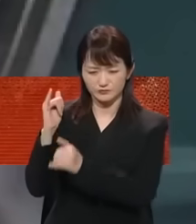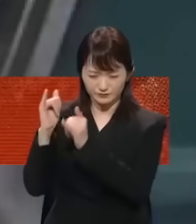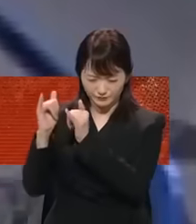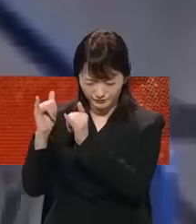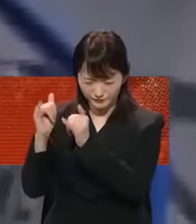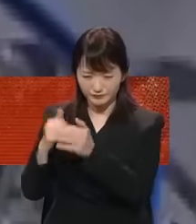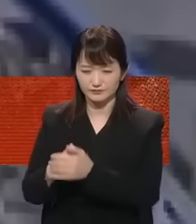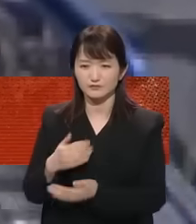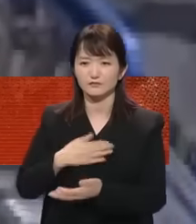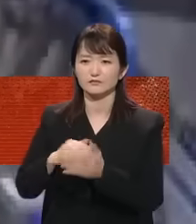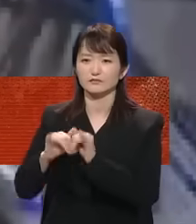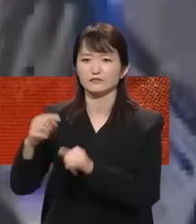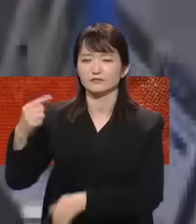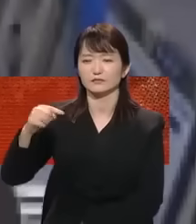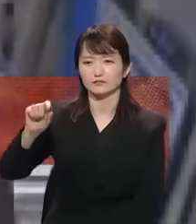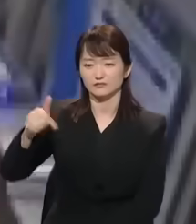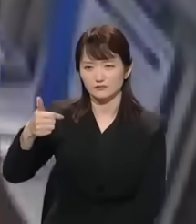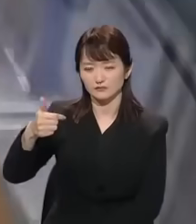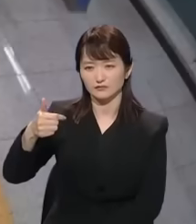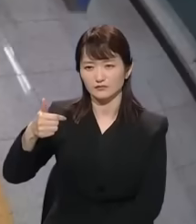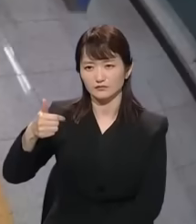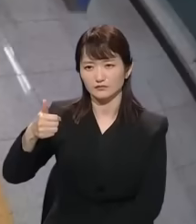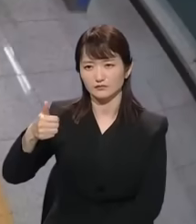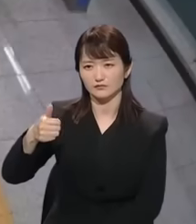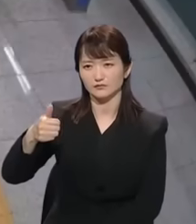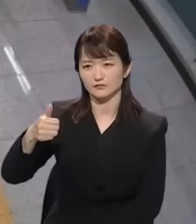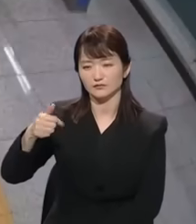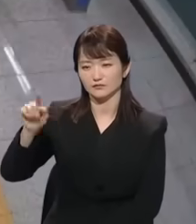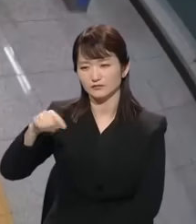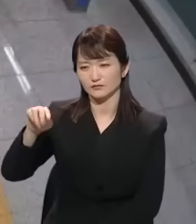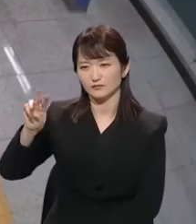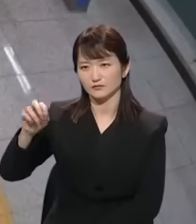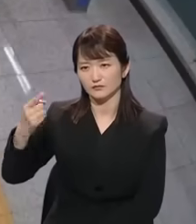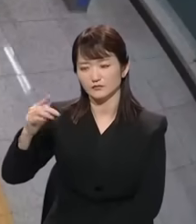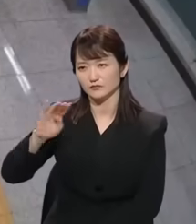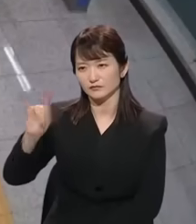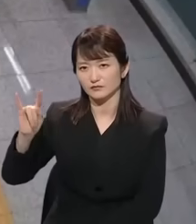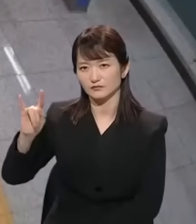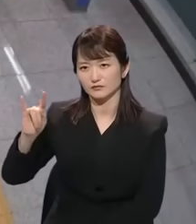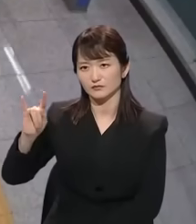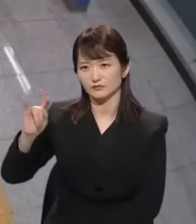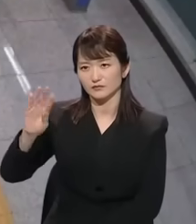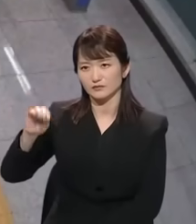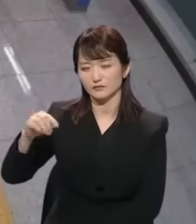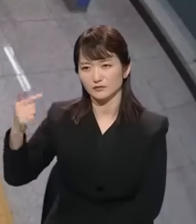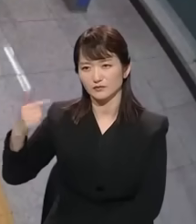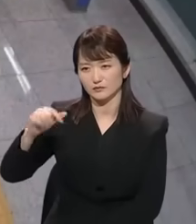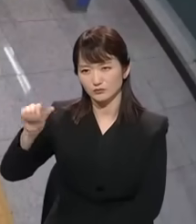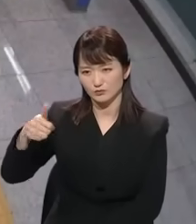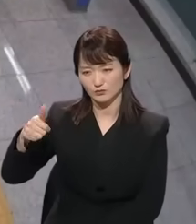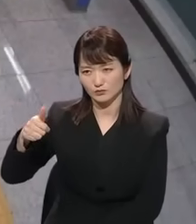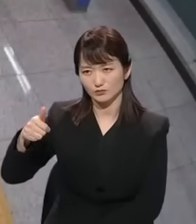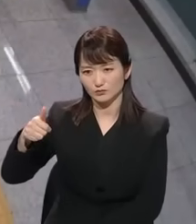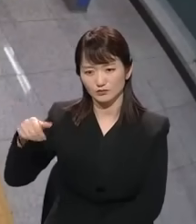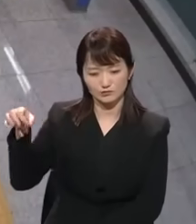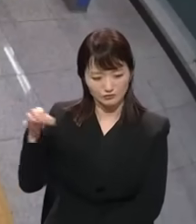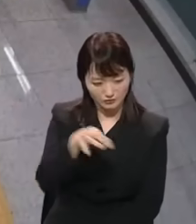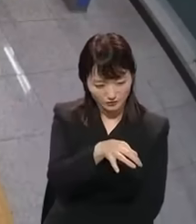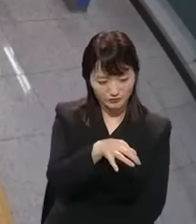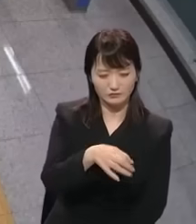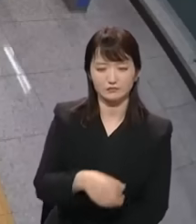똑같습니다 1500원에 3배 아 이렇게 한 번에 4 6,500원 내고 타는 거 쉬운 일이 아닌데 그 겨우 계 이렇게 했다고